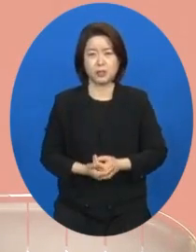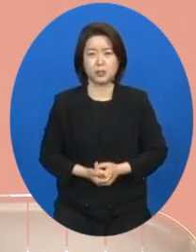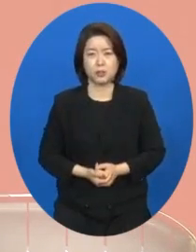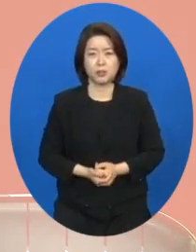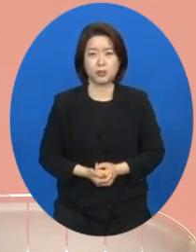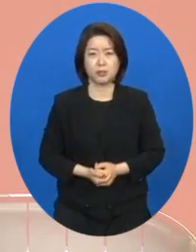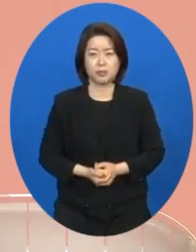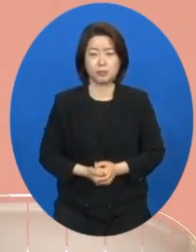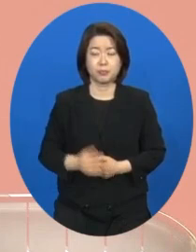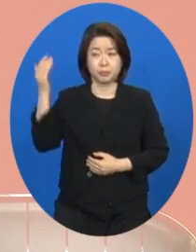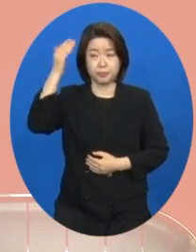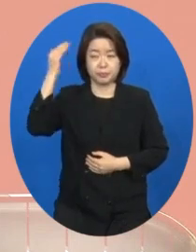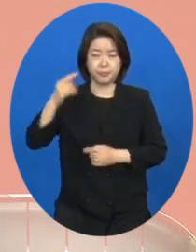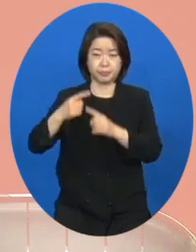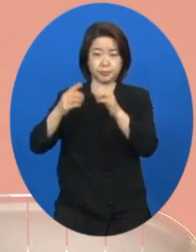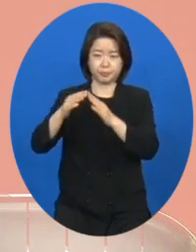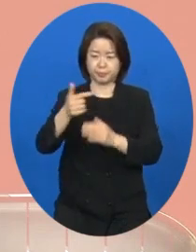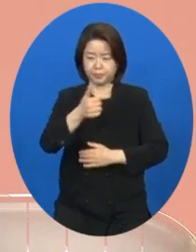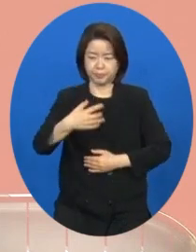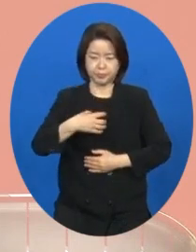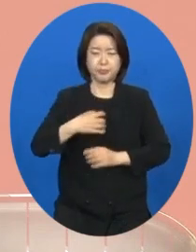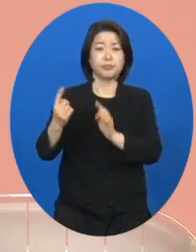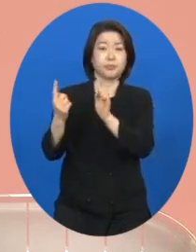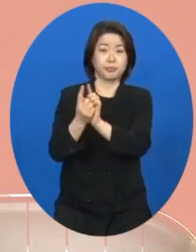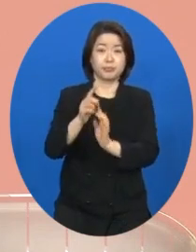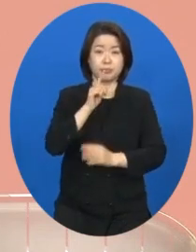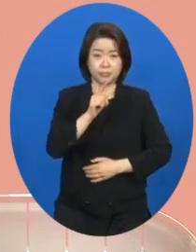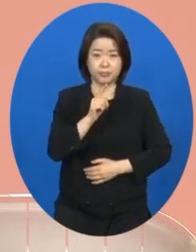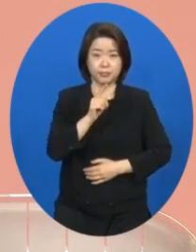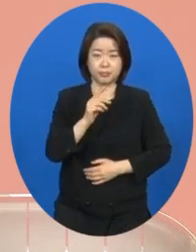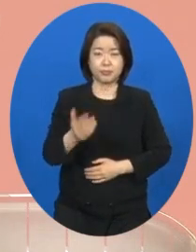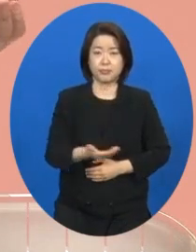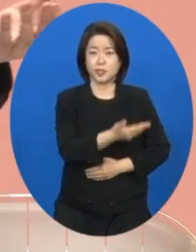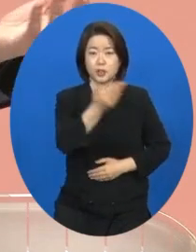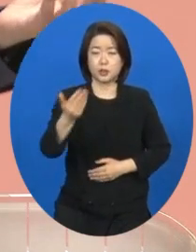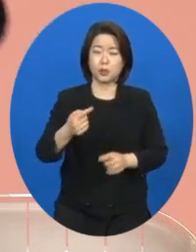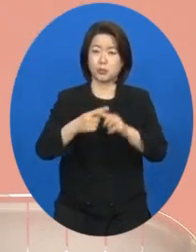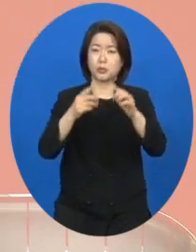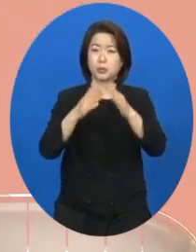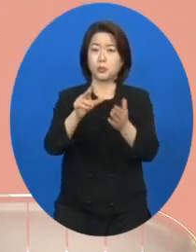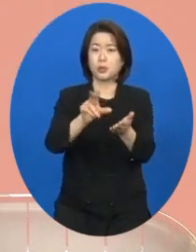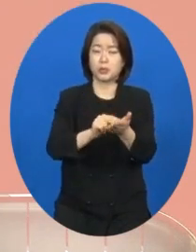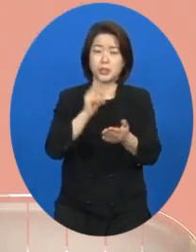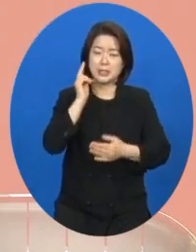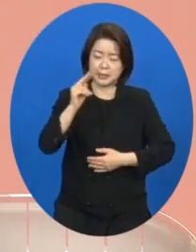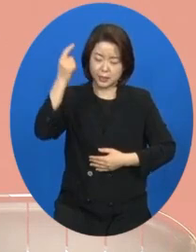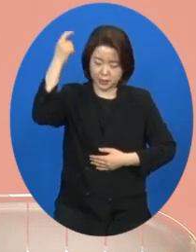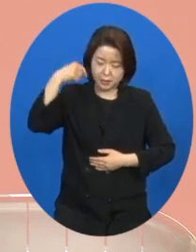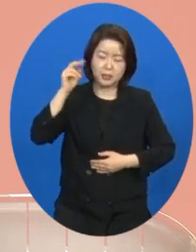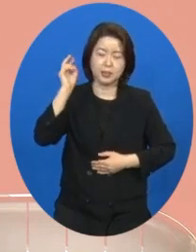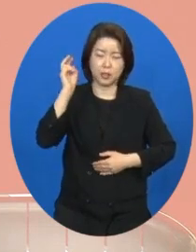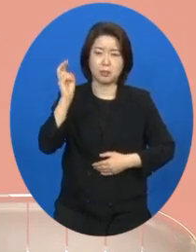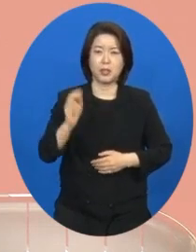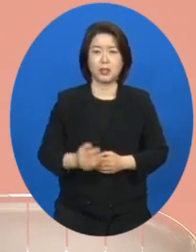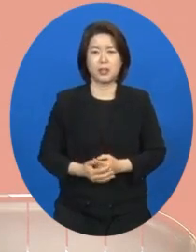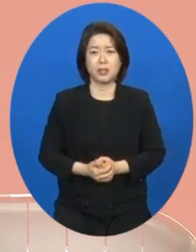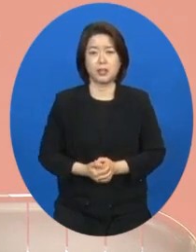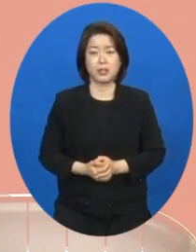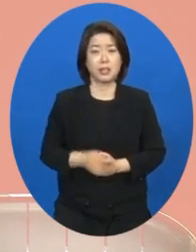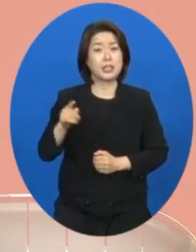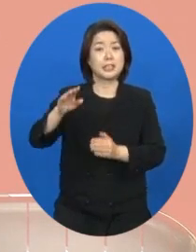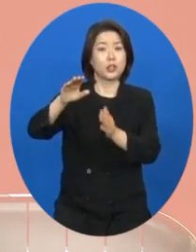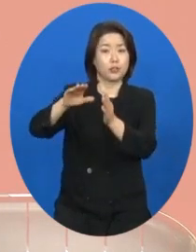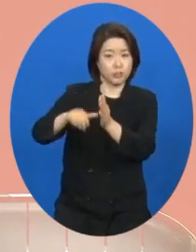한국교회가 큰 위기를 맞았다고들 하잖아요. 여러분들도 교회 문제를 심각하게 느끼실 겁니다. 자, 이런